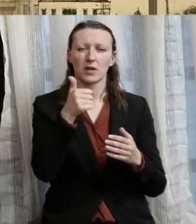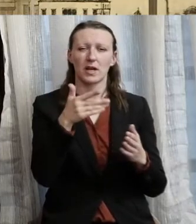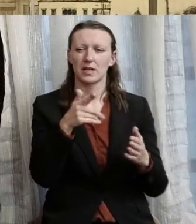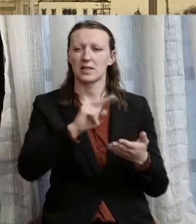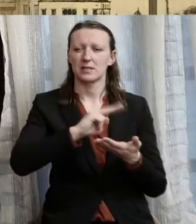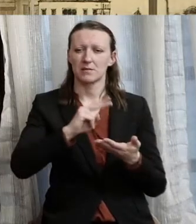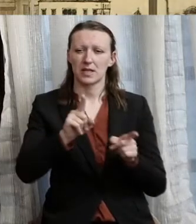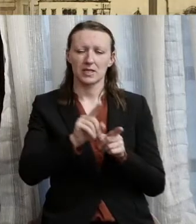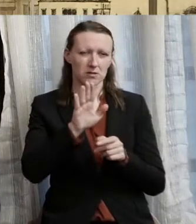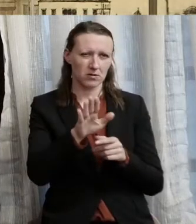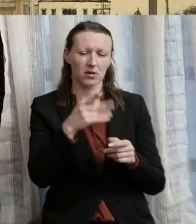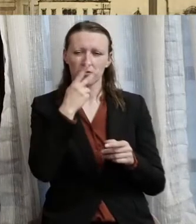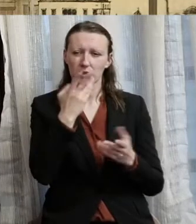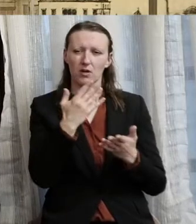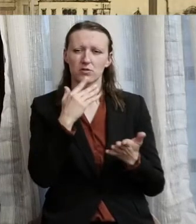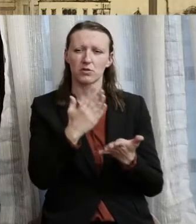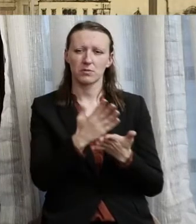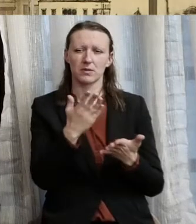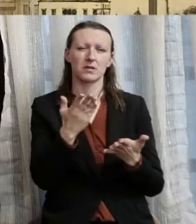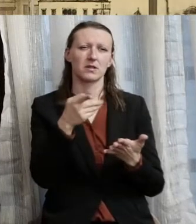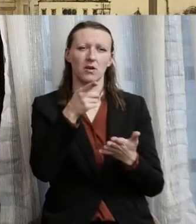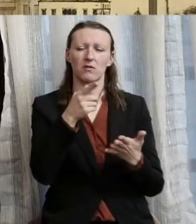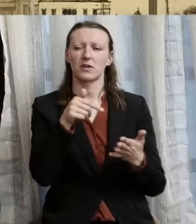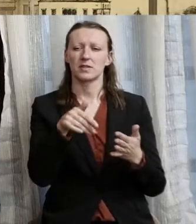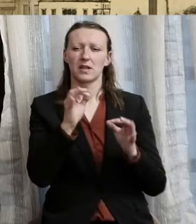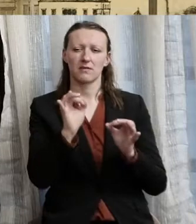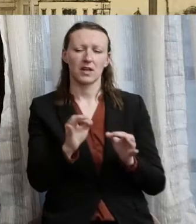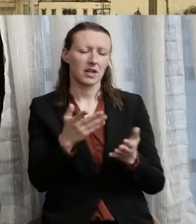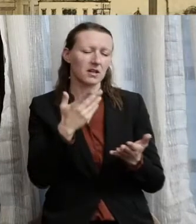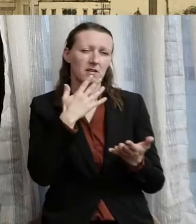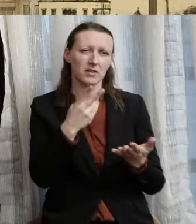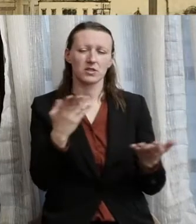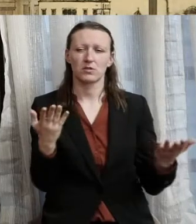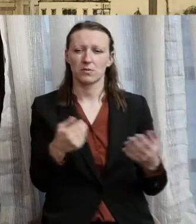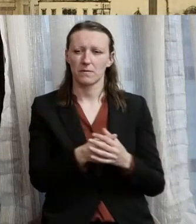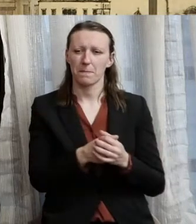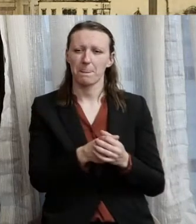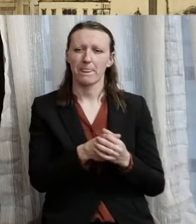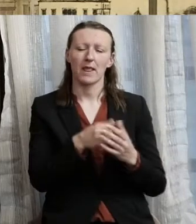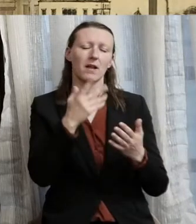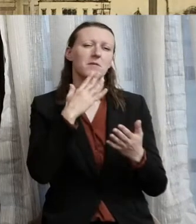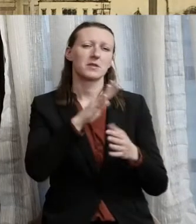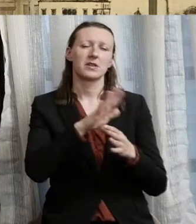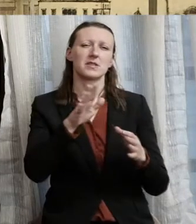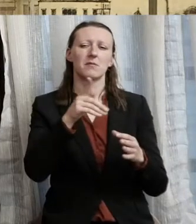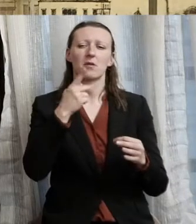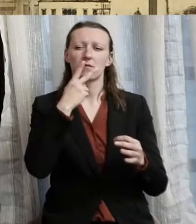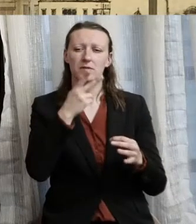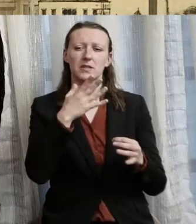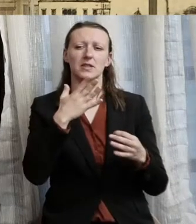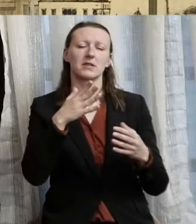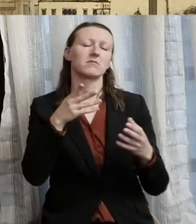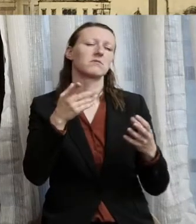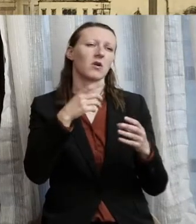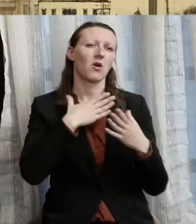smjeni također, ćemo vidjeti kako će stvar funkcionirati. Tako ovaj pedagoški standard. Evo, zadatak će biti samog odjela za društvene